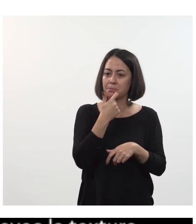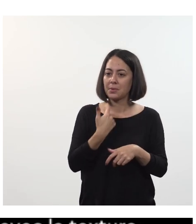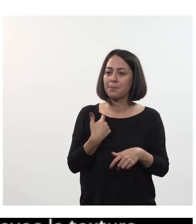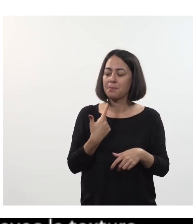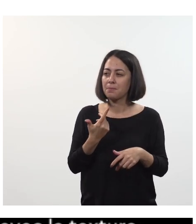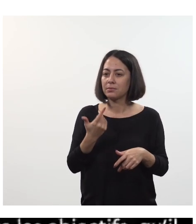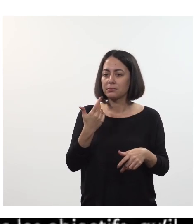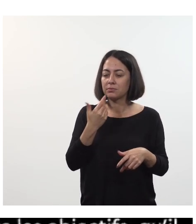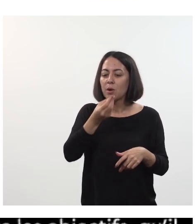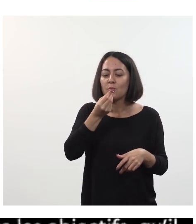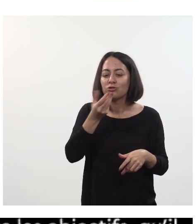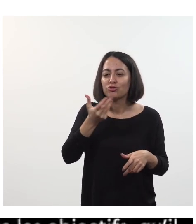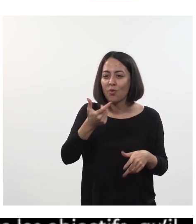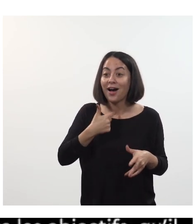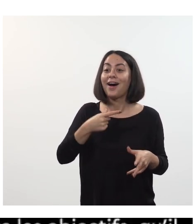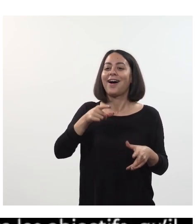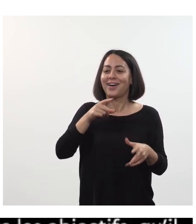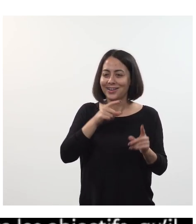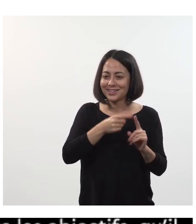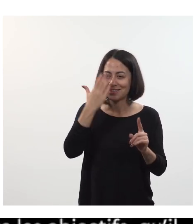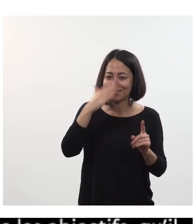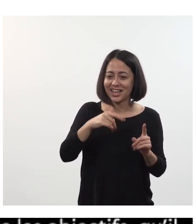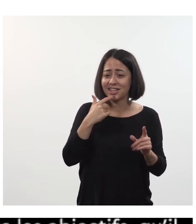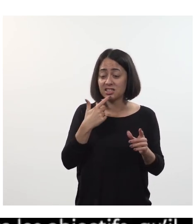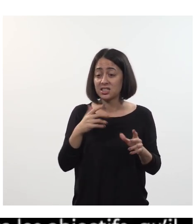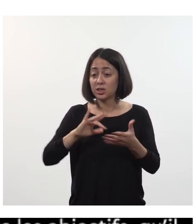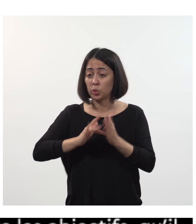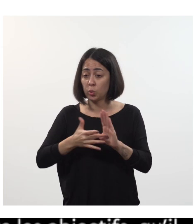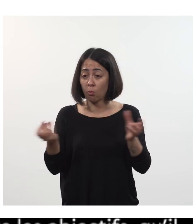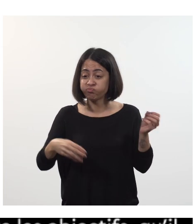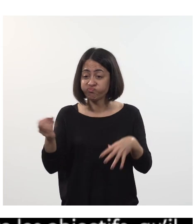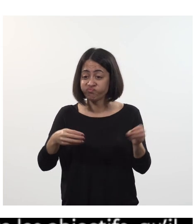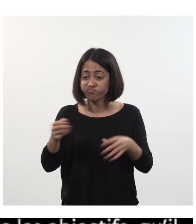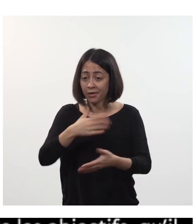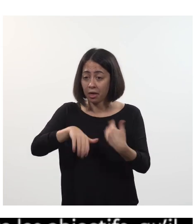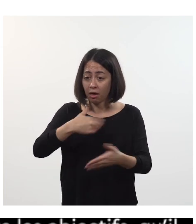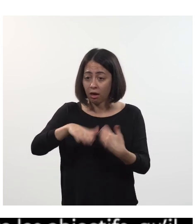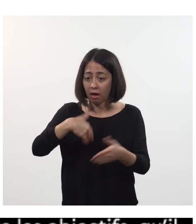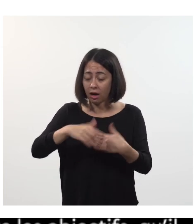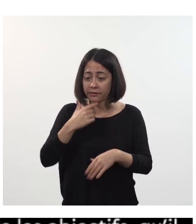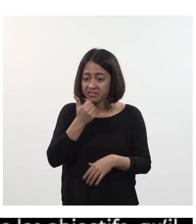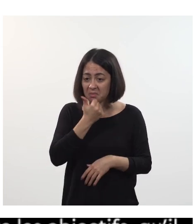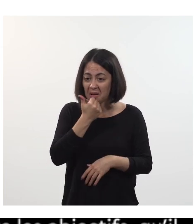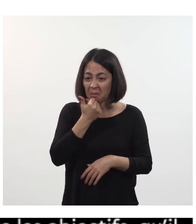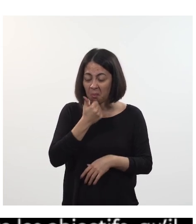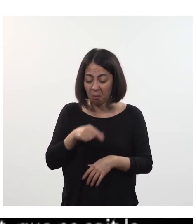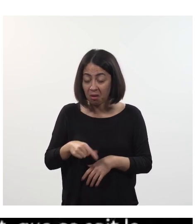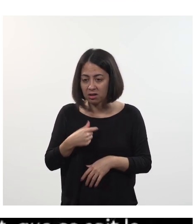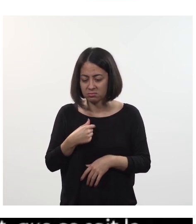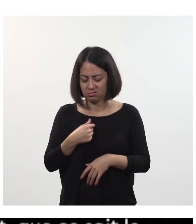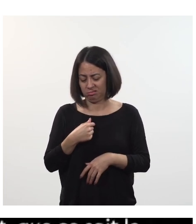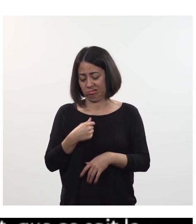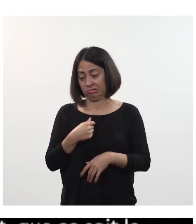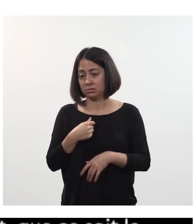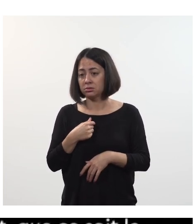aussi important. Si on mélange tout d'un seul coup dans une bouillie marronasse, on n'accepte pas bien, on serait tous pareils. Et